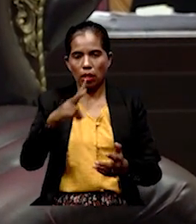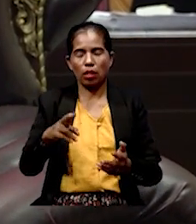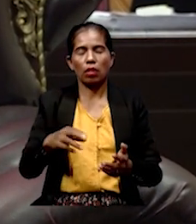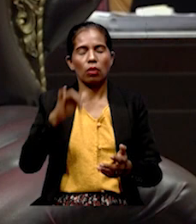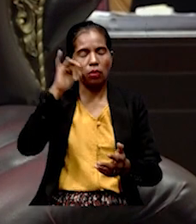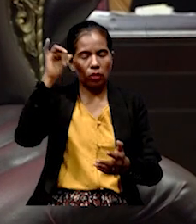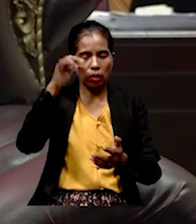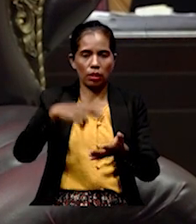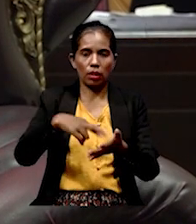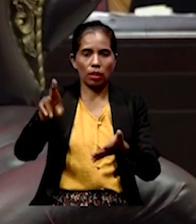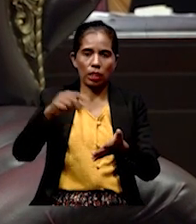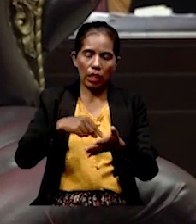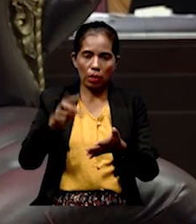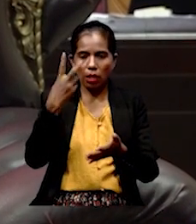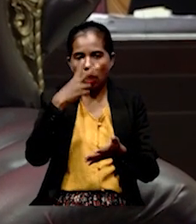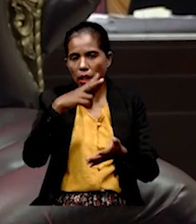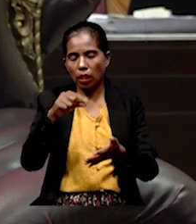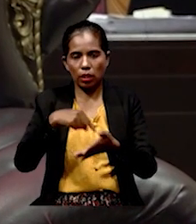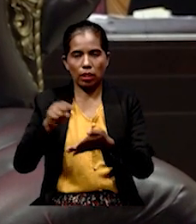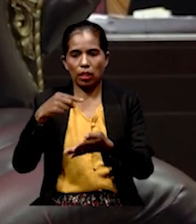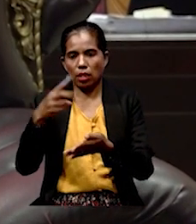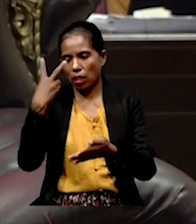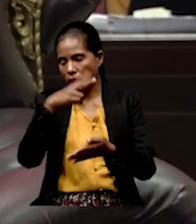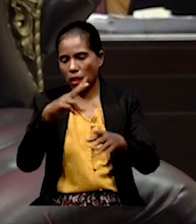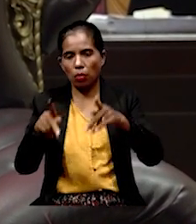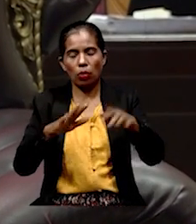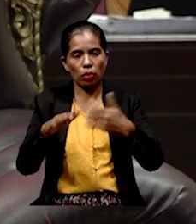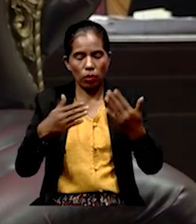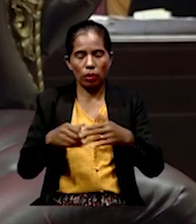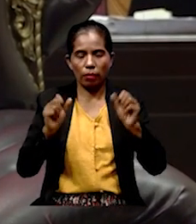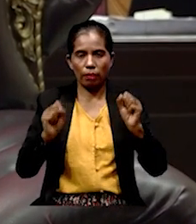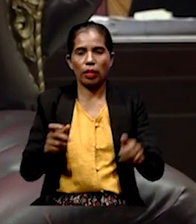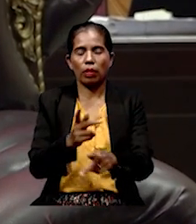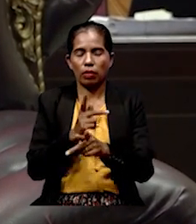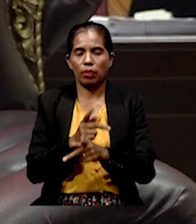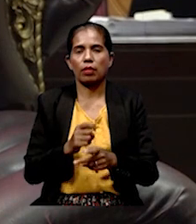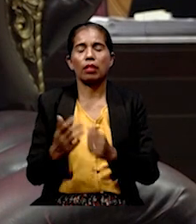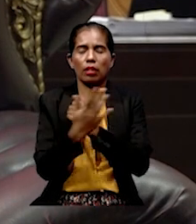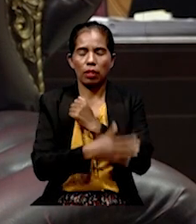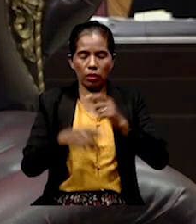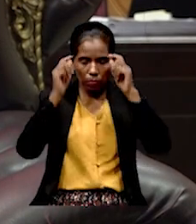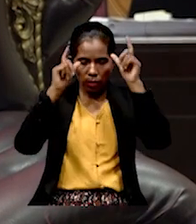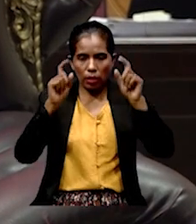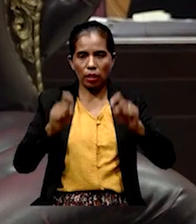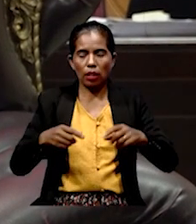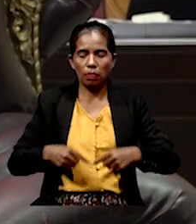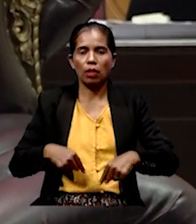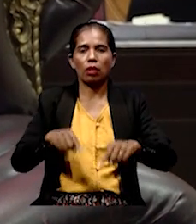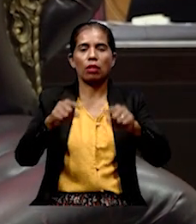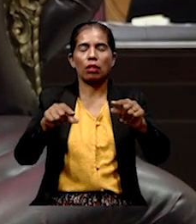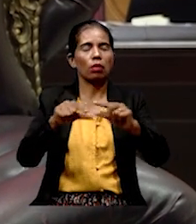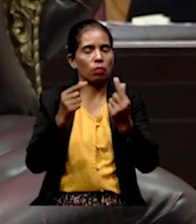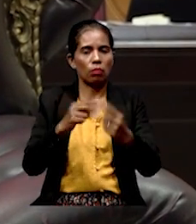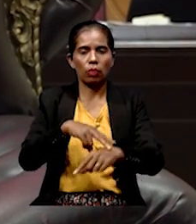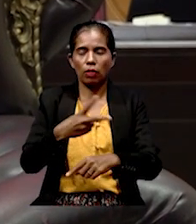kalang kalang kalang na gore checkpoint para tu sidadang hoto tu siguru na sami da timor leste ne thank you pa oin la os monofal pa grupo ki kuang